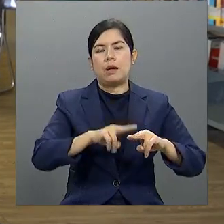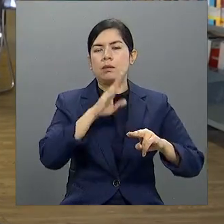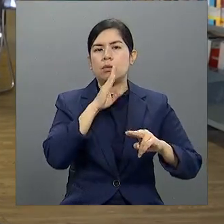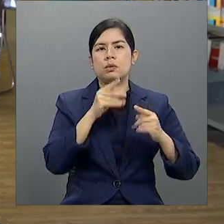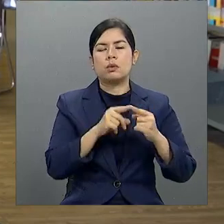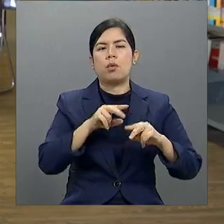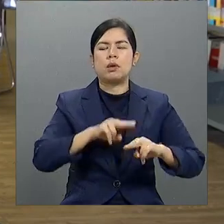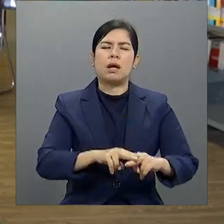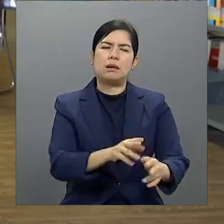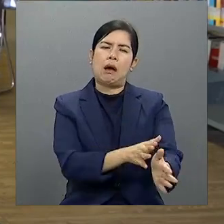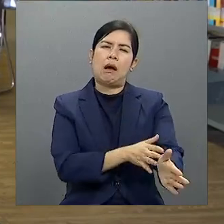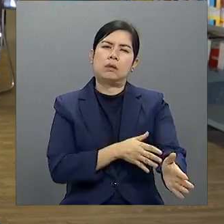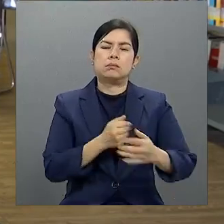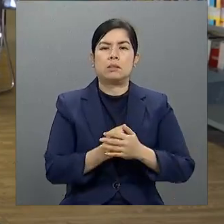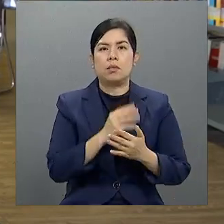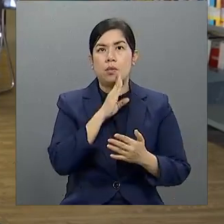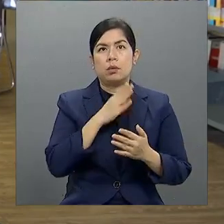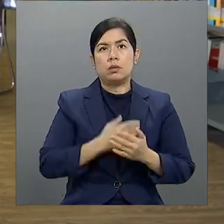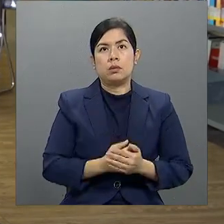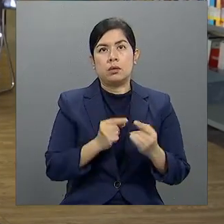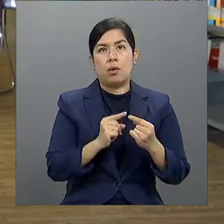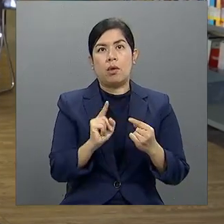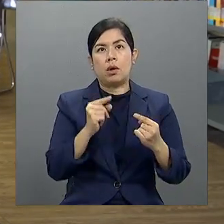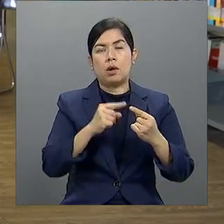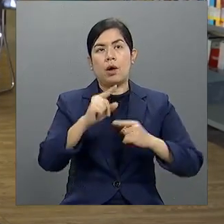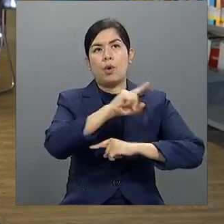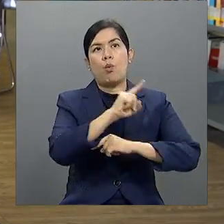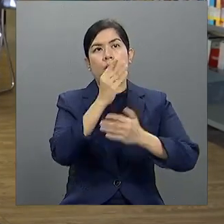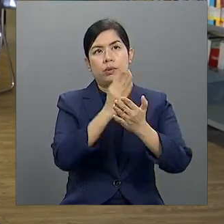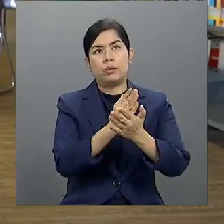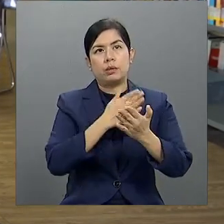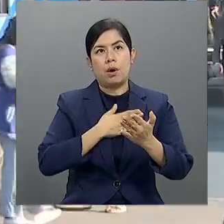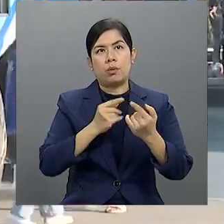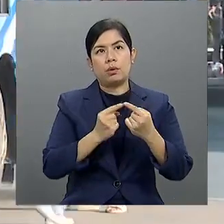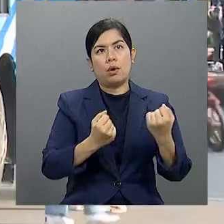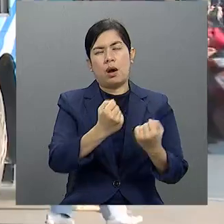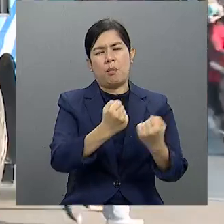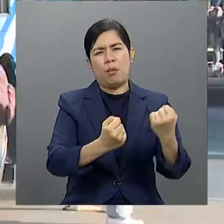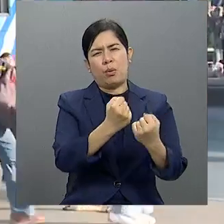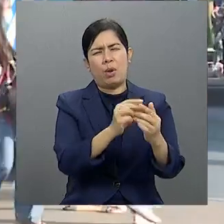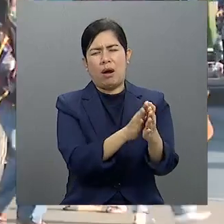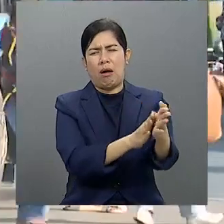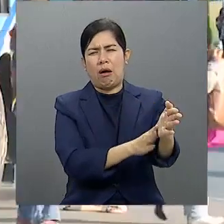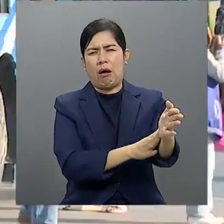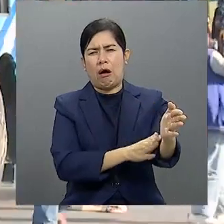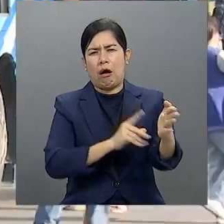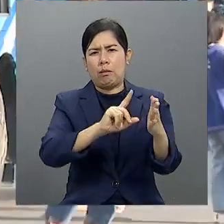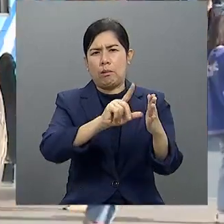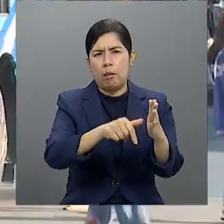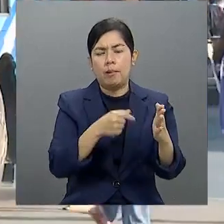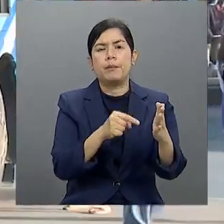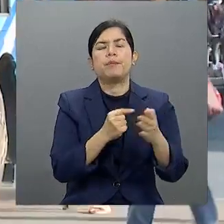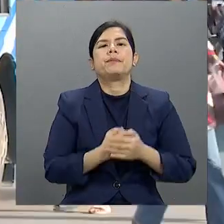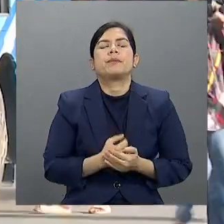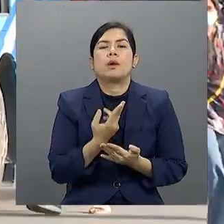านๆอย่างเช่นอีกไม่นานนี้จะมีการหยุดยาวกันก็ต้องขับรถเป็นชั่วโมงทีนี้อยากให้คุณหมอแนะนำถึงคำแนะนำที่ถูกต้องเกี่ยวกับ